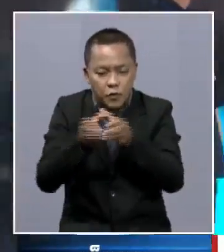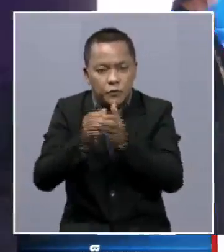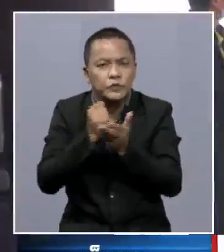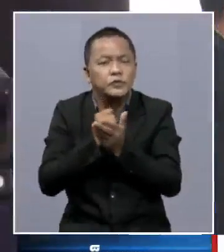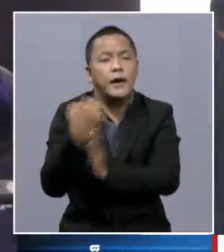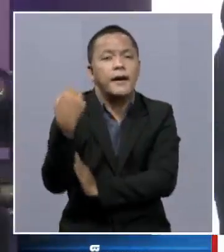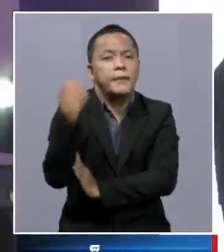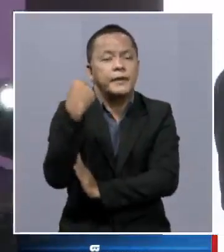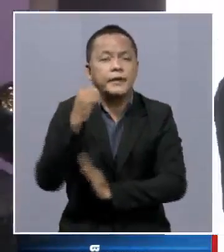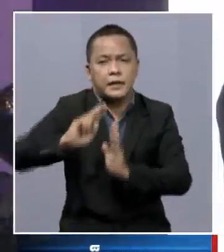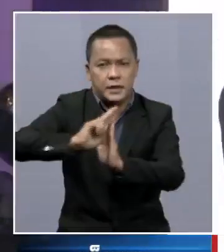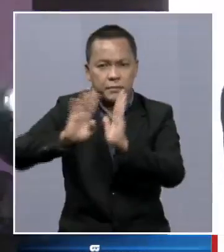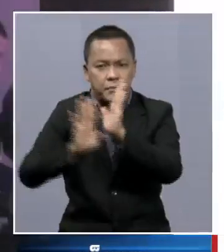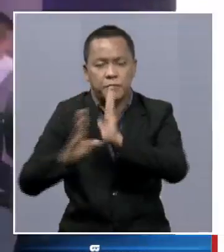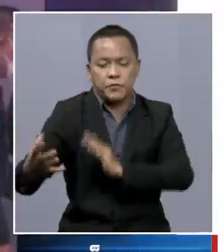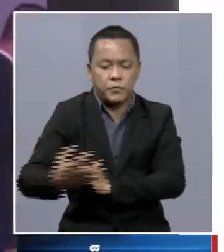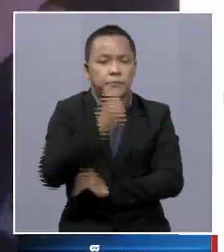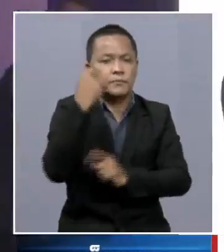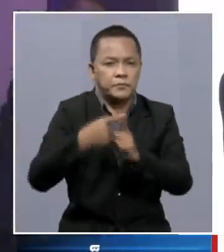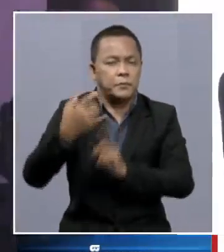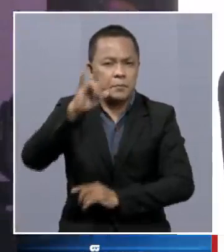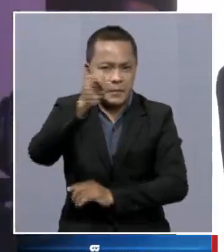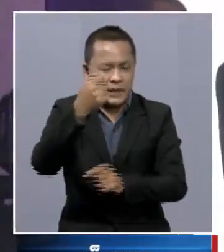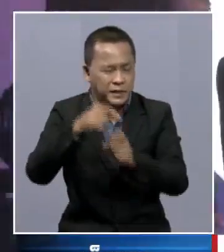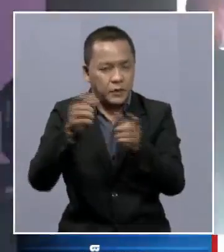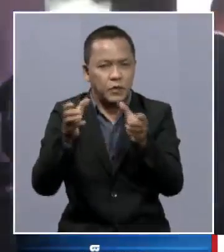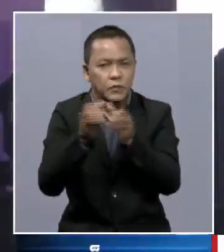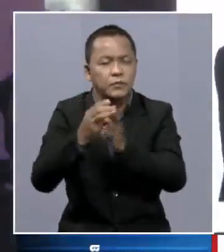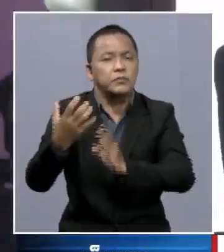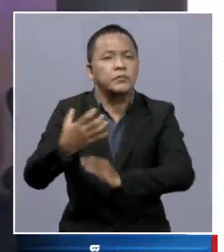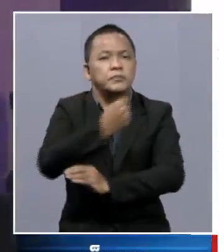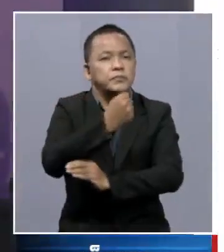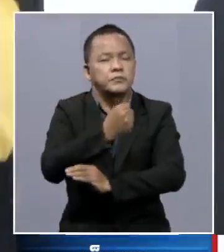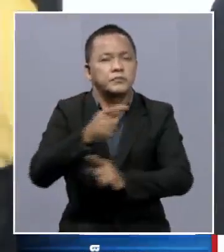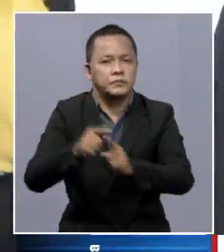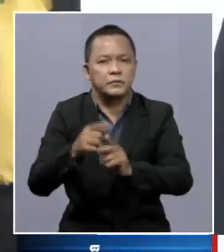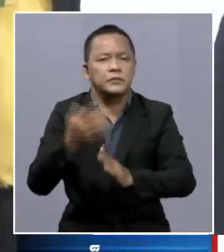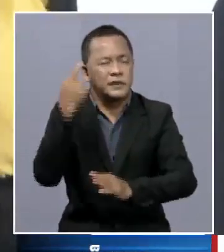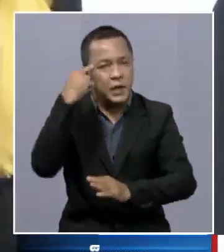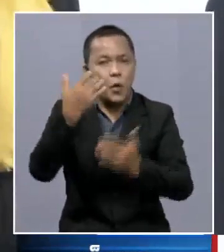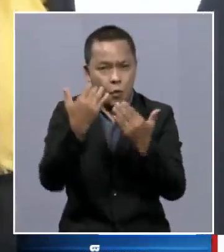พันลงอำนาจในระบบการเมืองไทยที่อาจไม่ใช่สถาบัการเมองที่เรารู้จัก